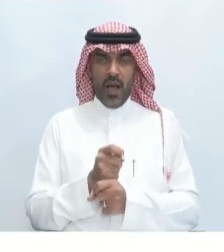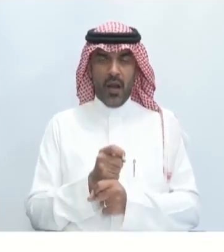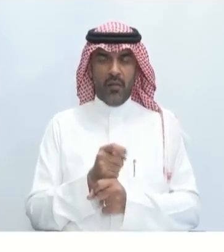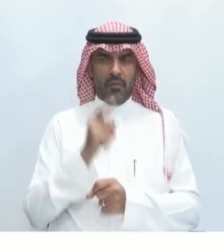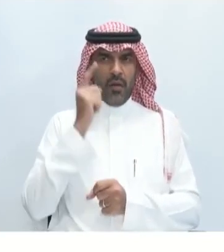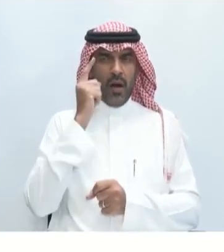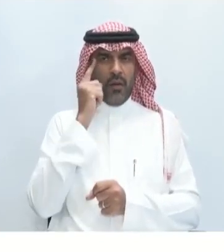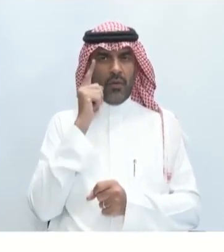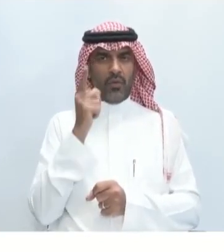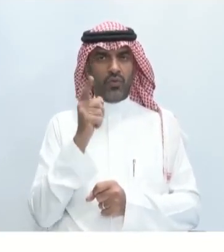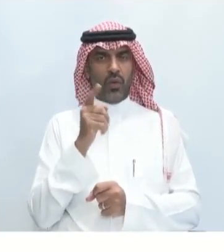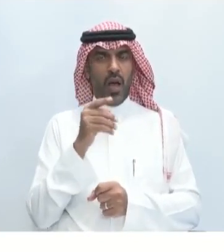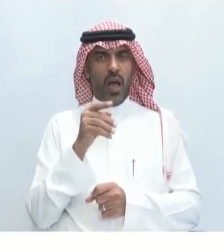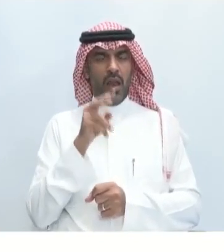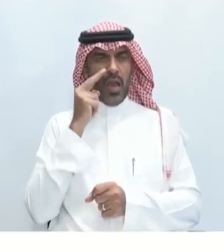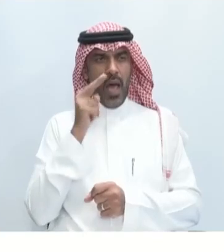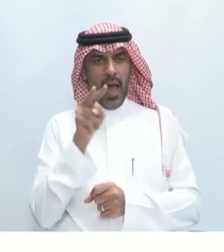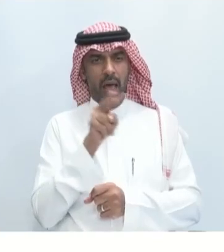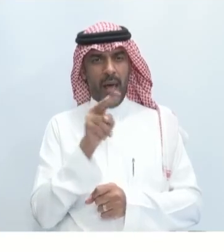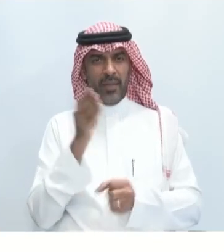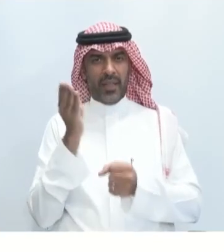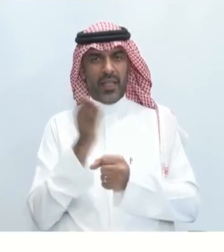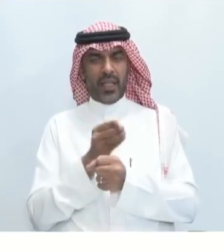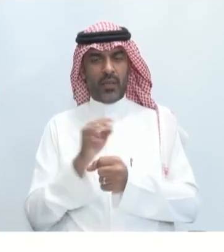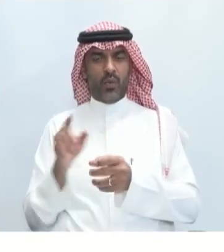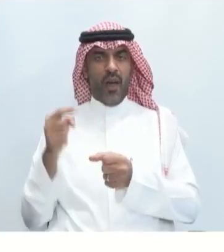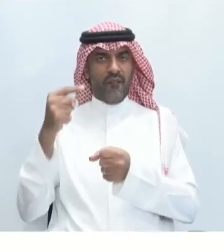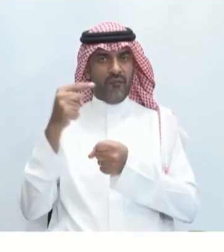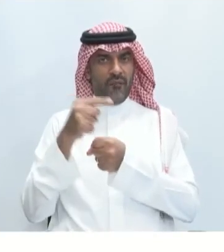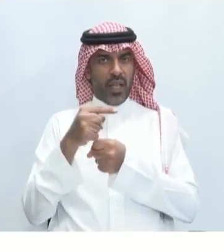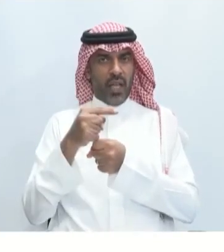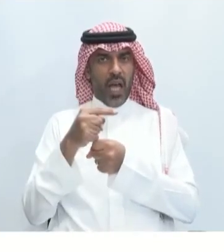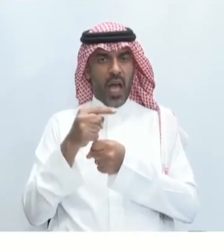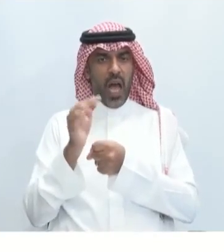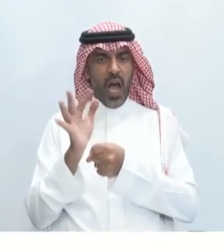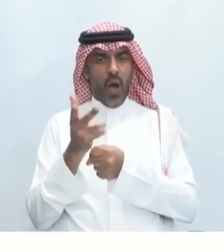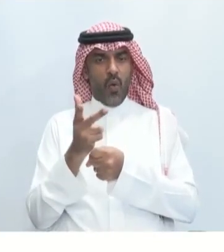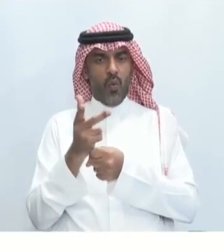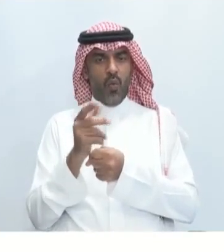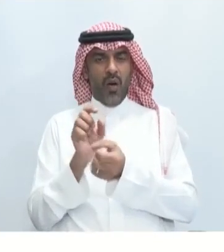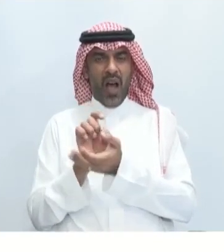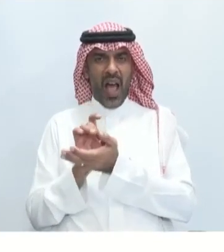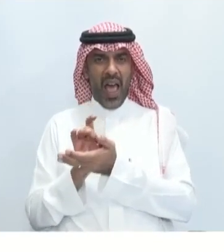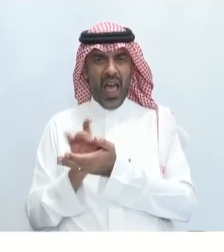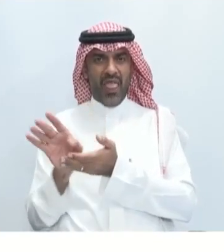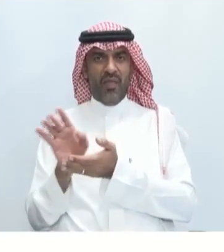ان علامه النصب الفتحه او حذف النون